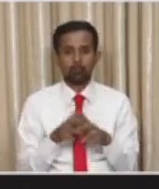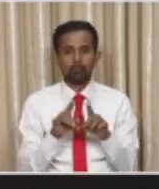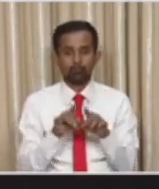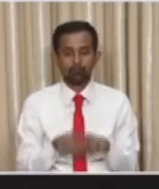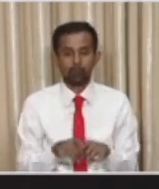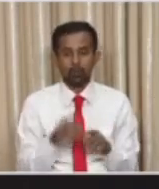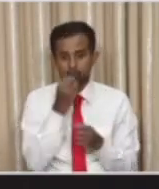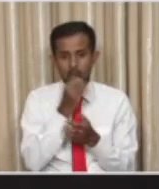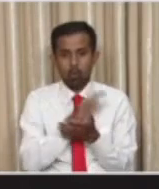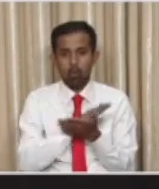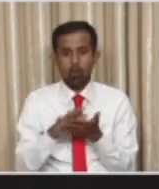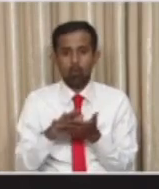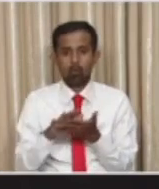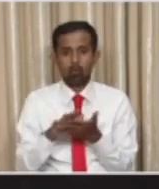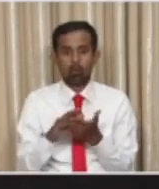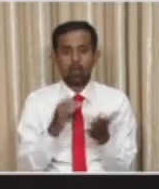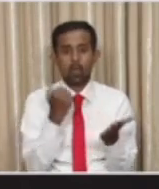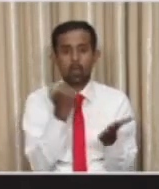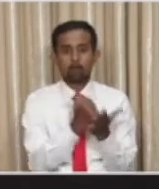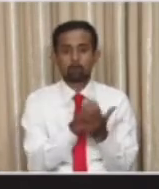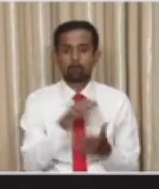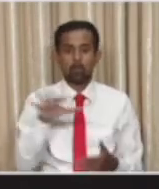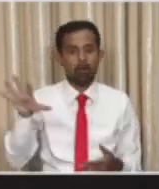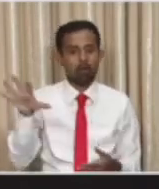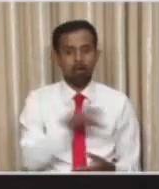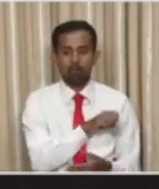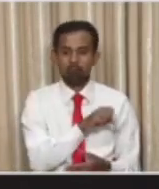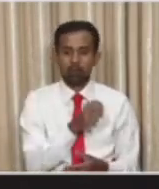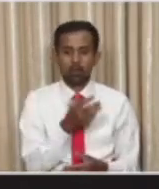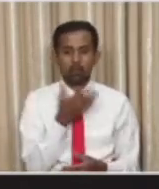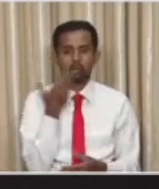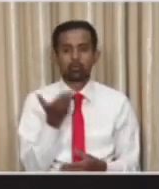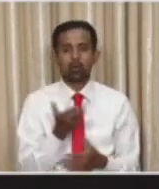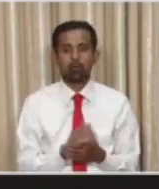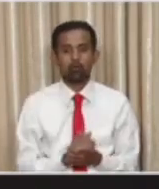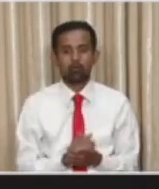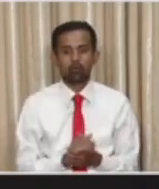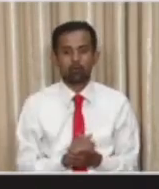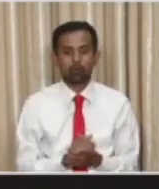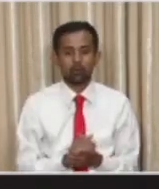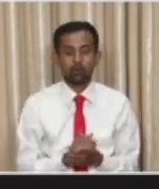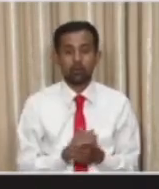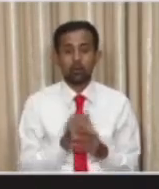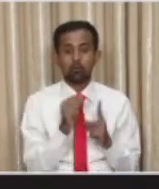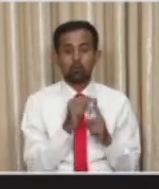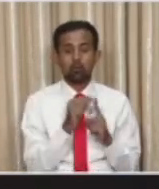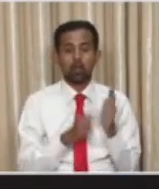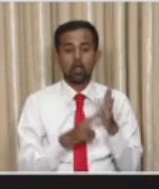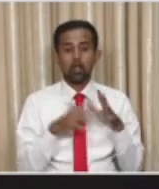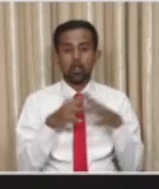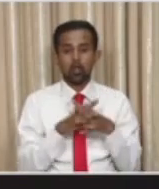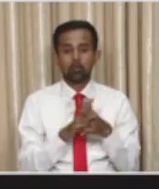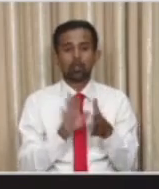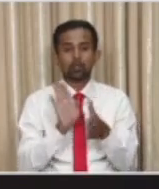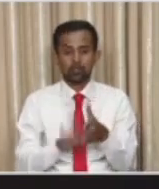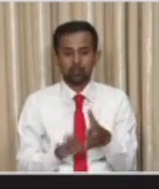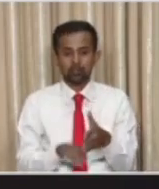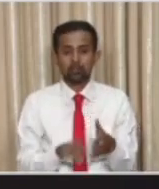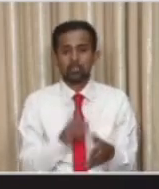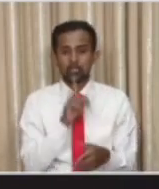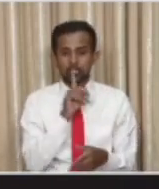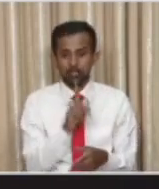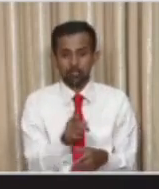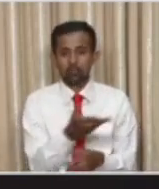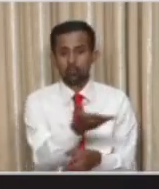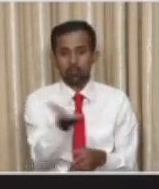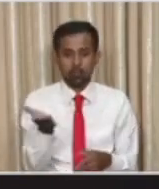මේ හෝටල් ටික බැංකුවට පවර ගන්න පුළුවන්. එතකොට මේ පරාටා නීතිය ඉවත් කරන්න කියන එක තමයි මේ